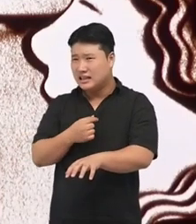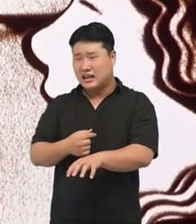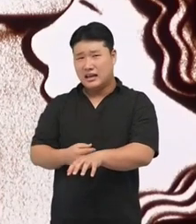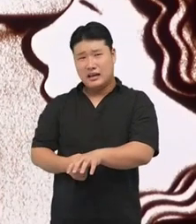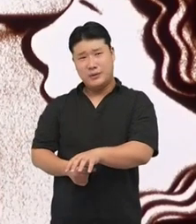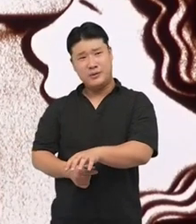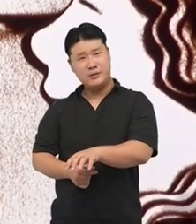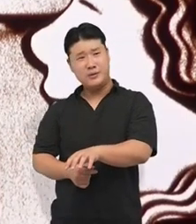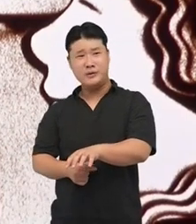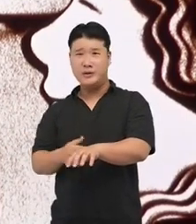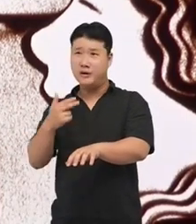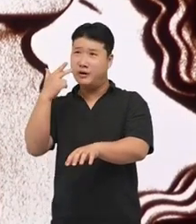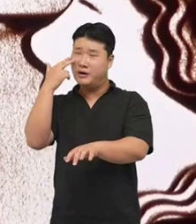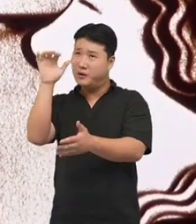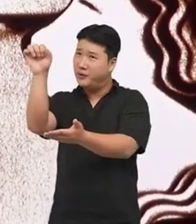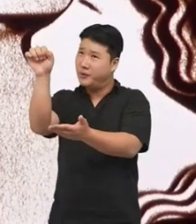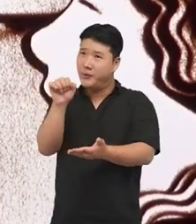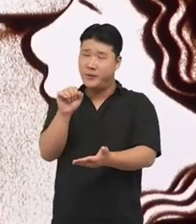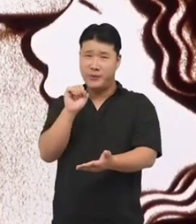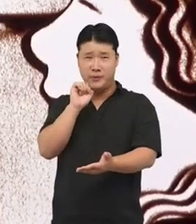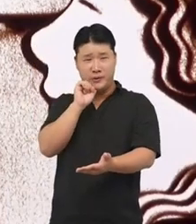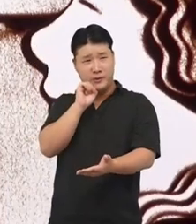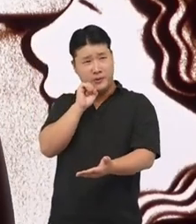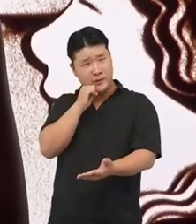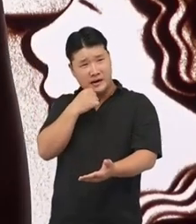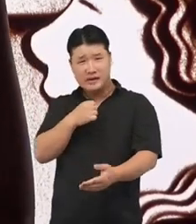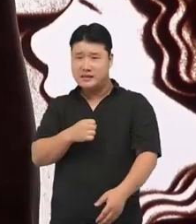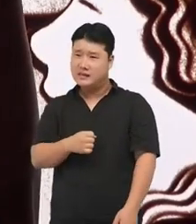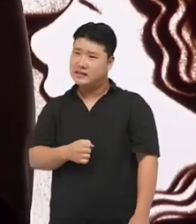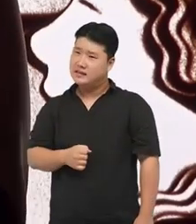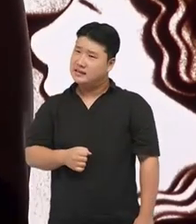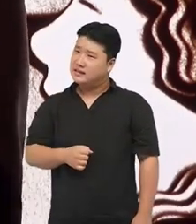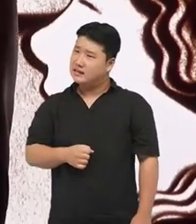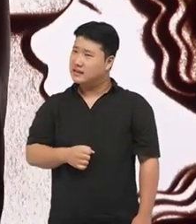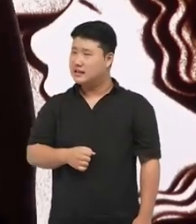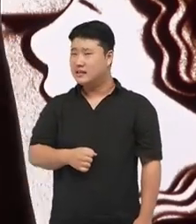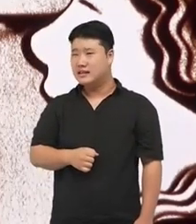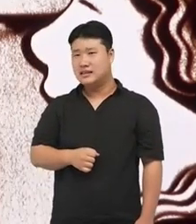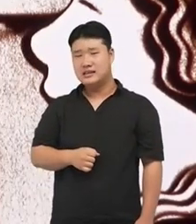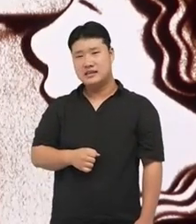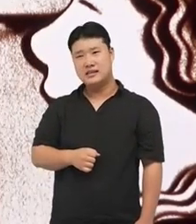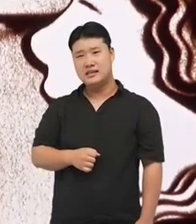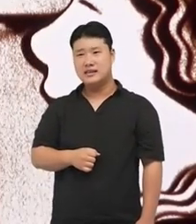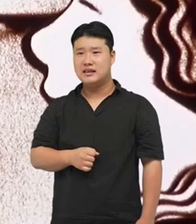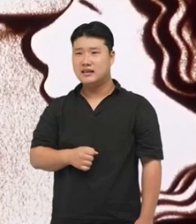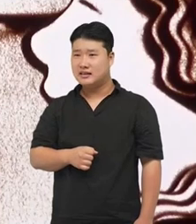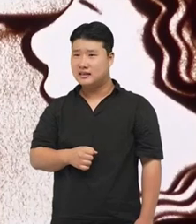피아노가 그렇게 치고 싶소? 그런데 미국에서 그 큰 피아노를 가져오는 게 쉽지 않을